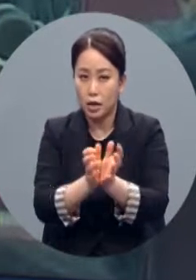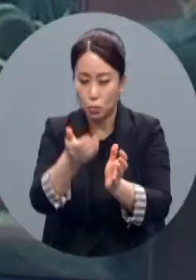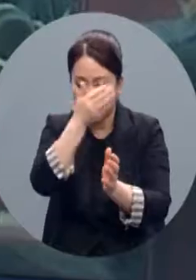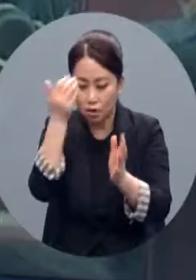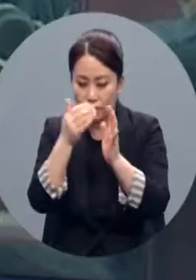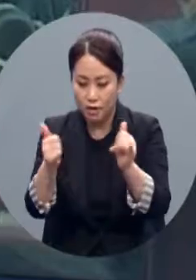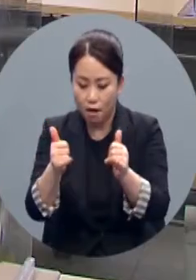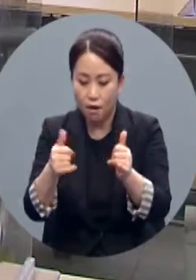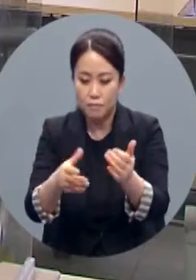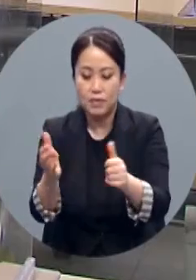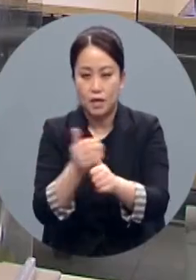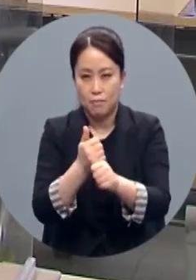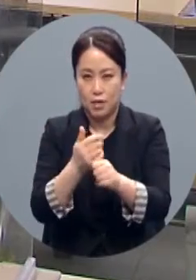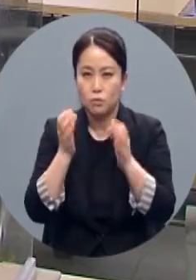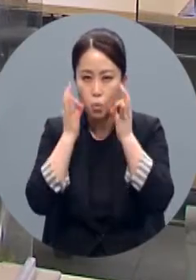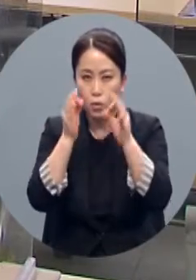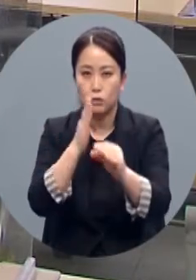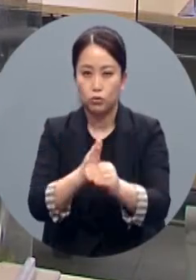기자입니다.